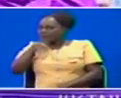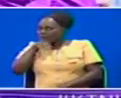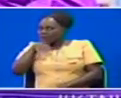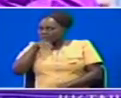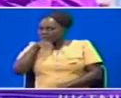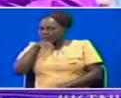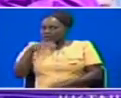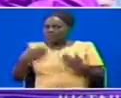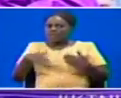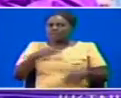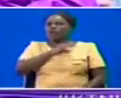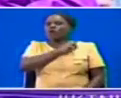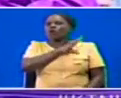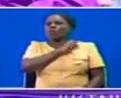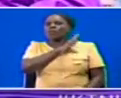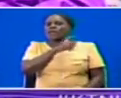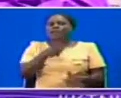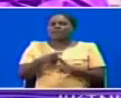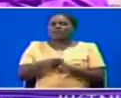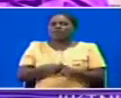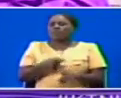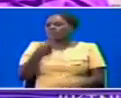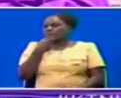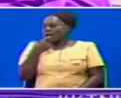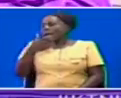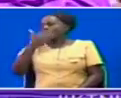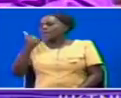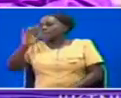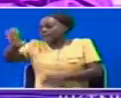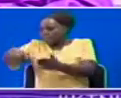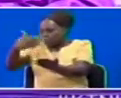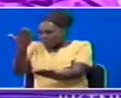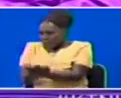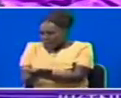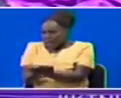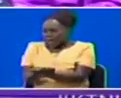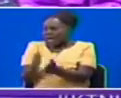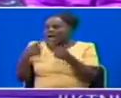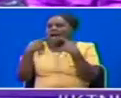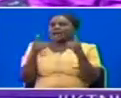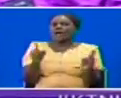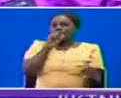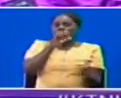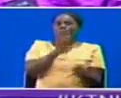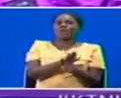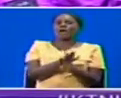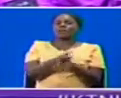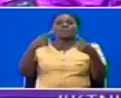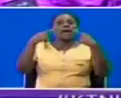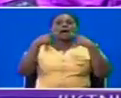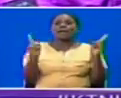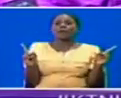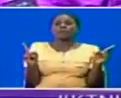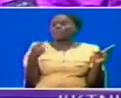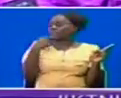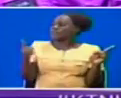iko complaints nyingi kutoka nya. Inafaa uende papu public. Ame promise he will go public.